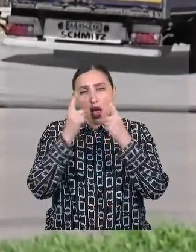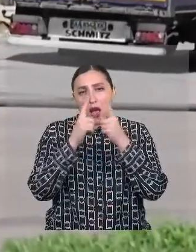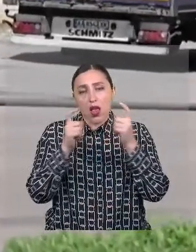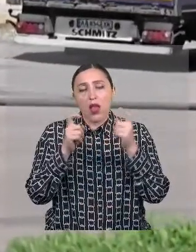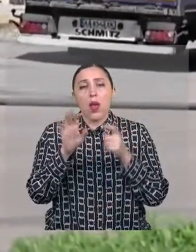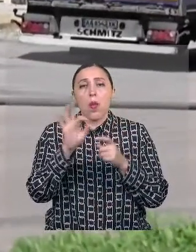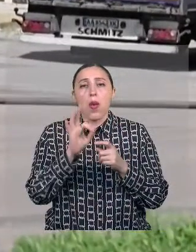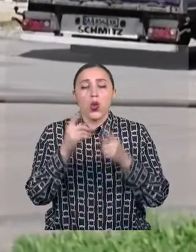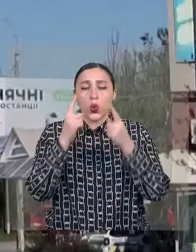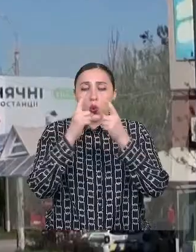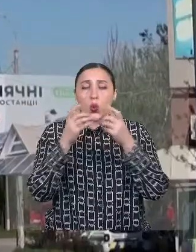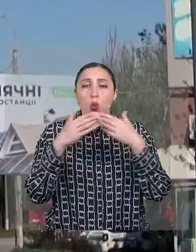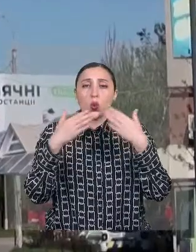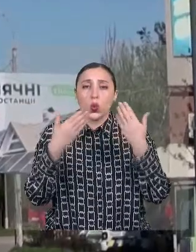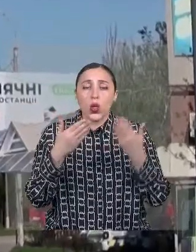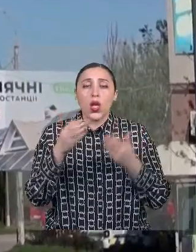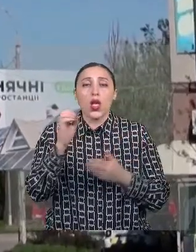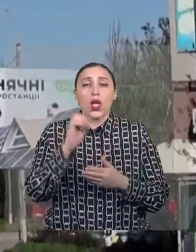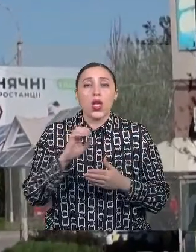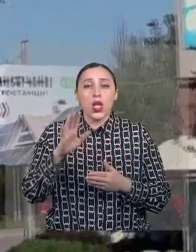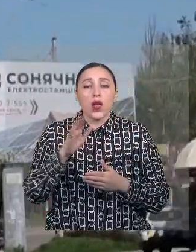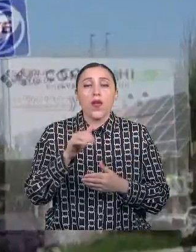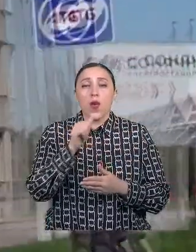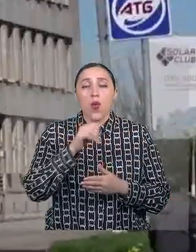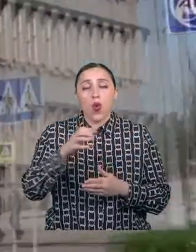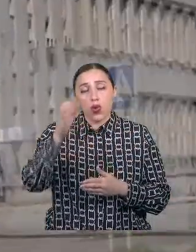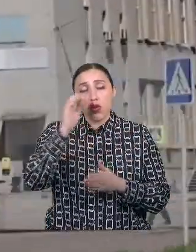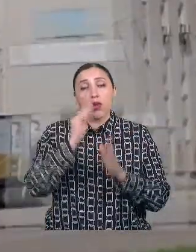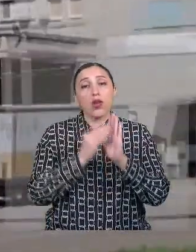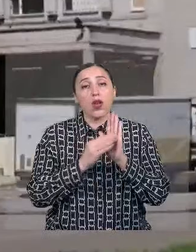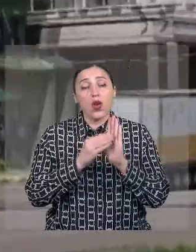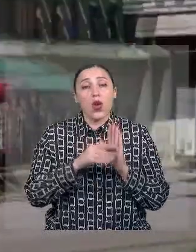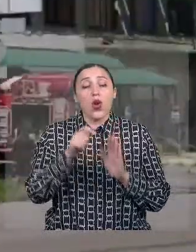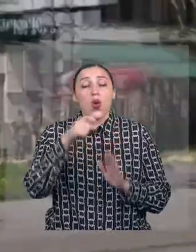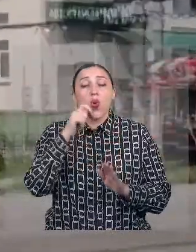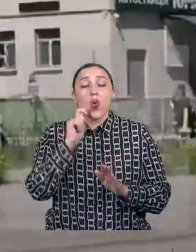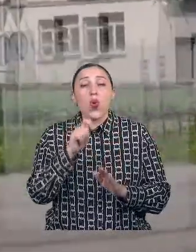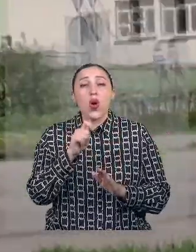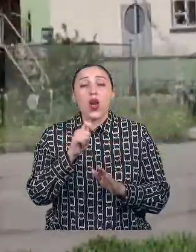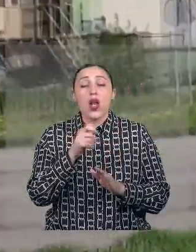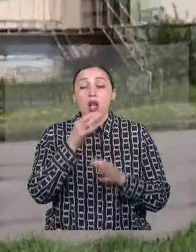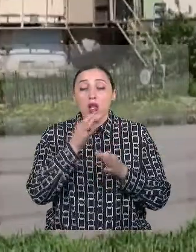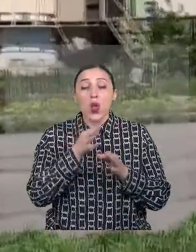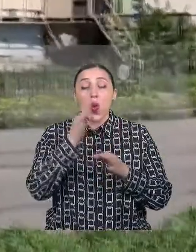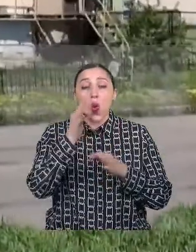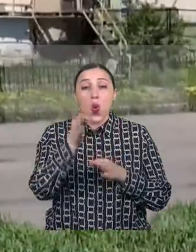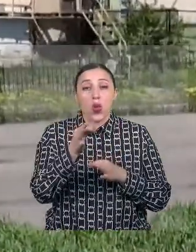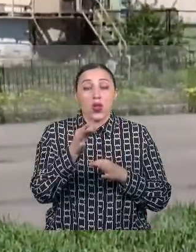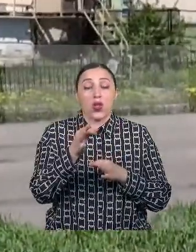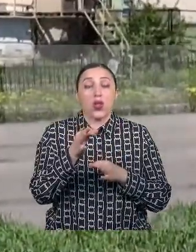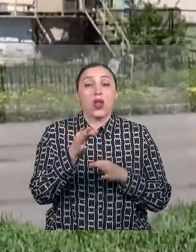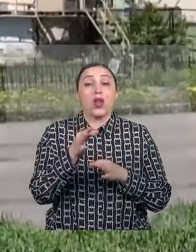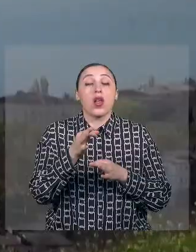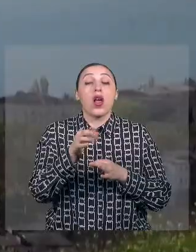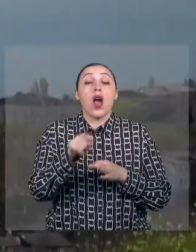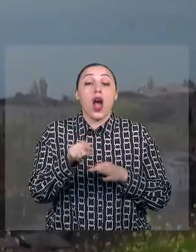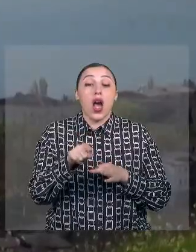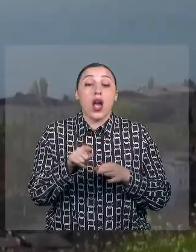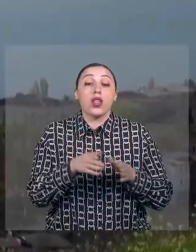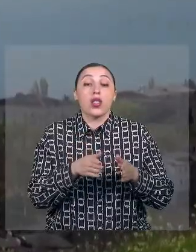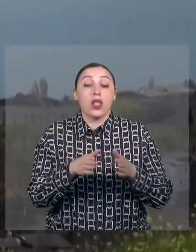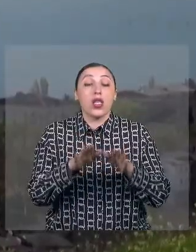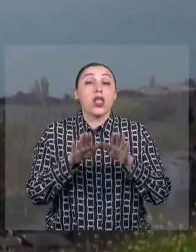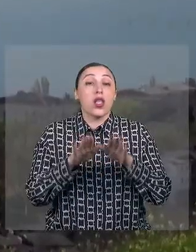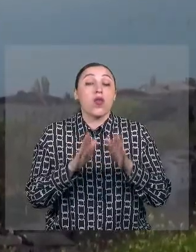չեն հայտնում։ Ավելի վաղ արևմտյան փորձագետները գրել էին, որ ուկրաինական հակահարձակումը կարող է սկսվել հենց այս ուղությամբ։ Լարված է իրավիճակը